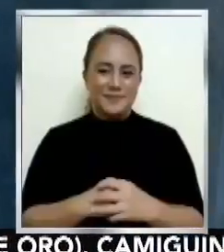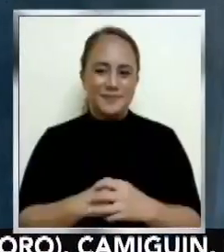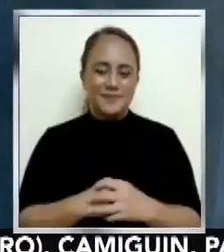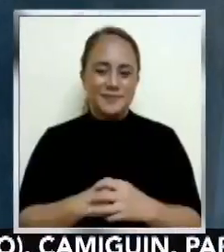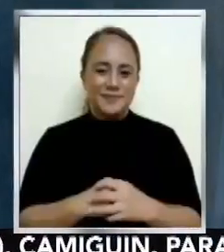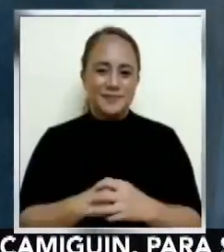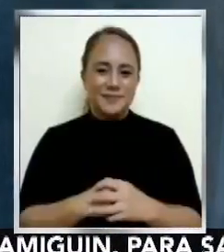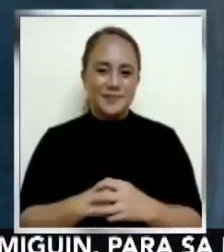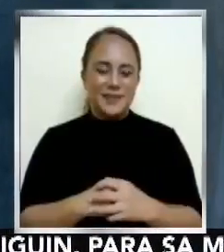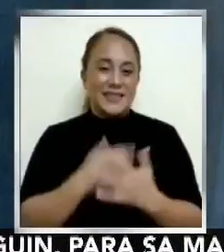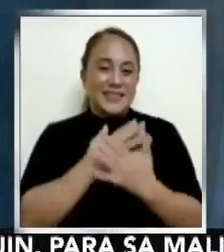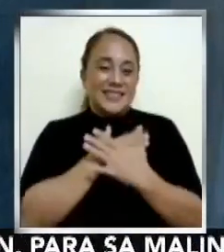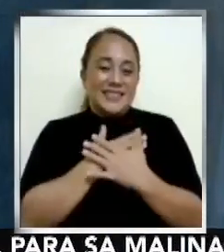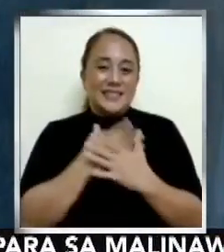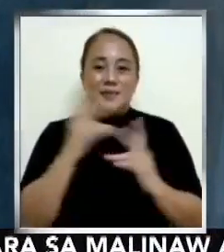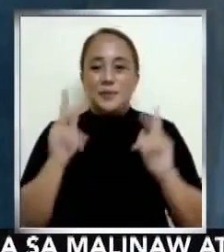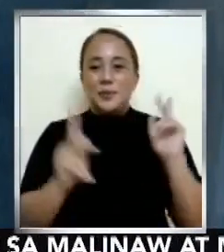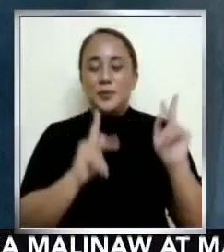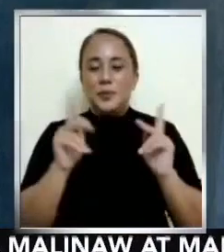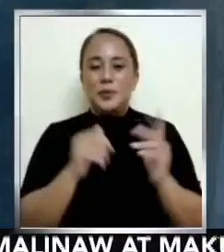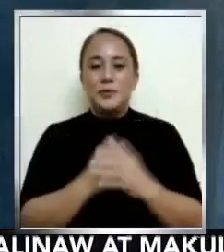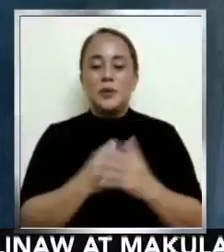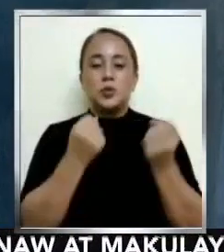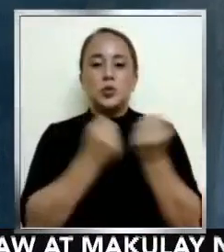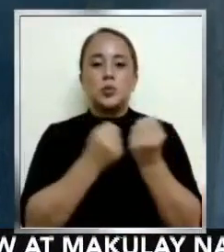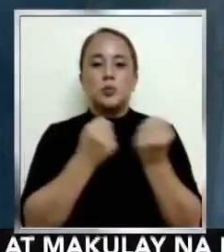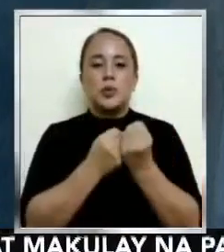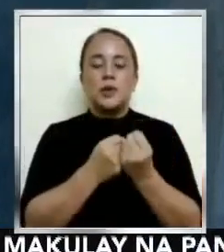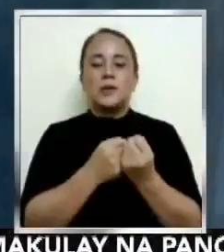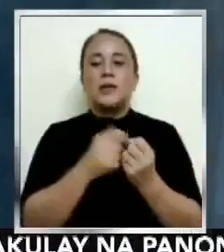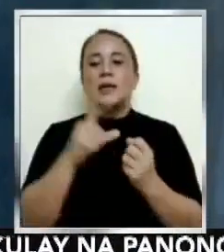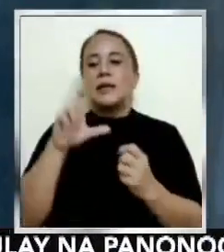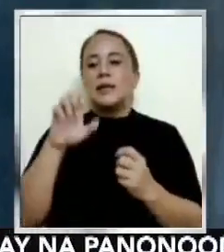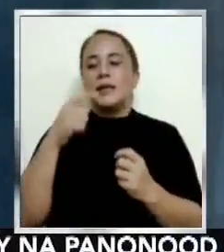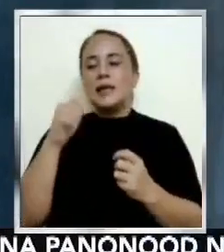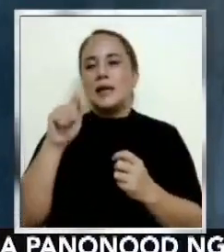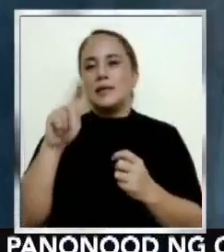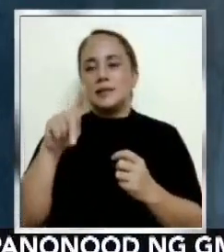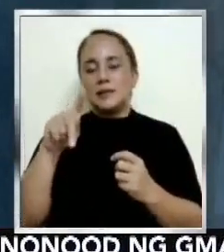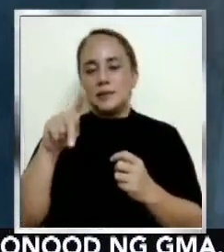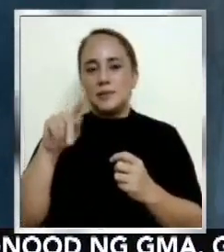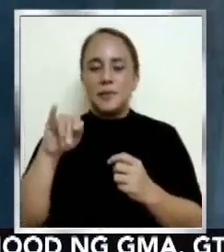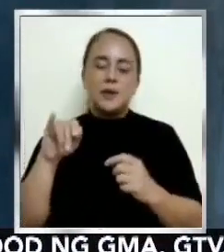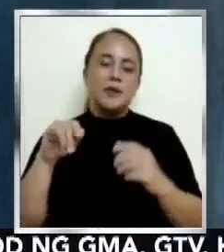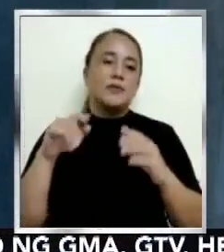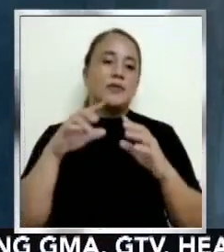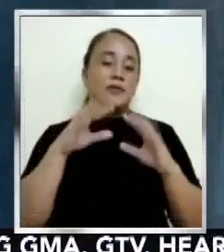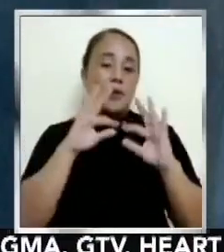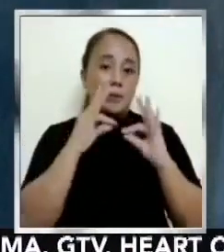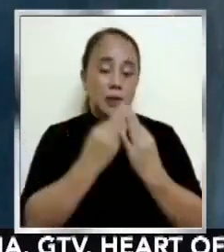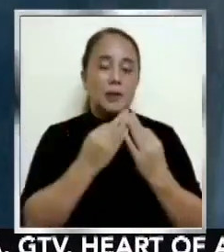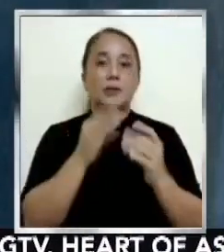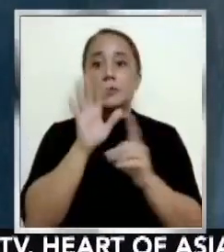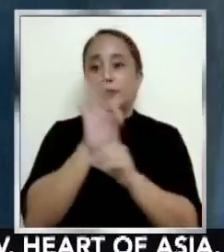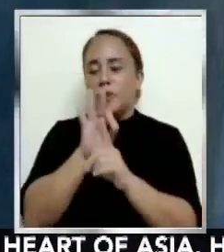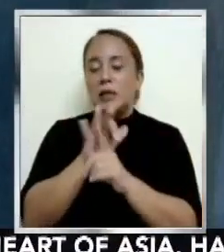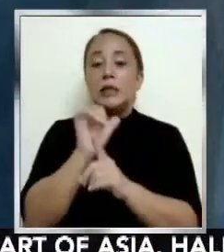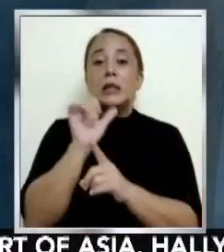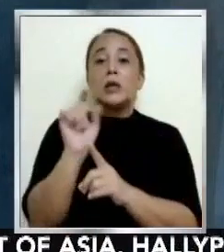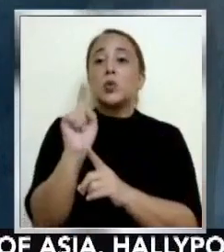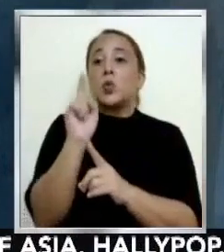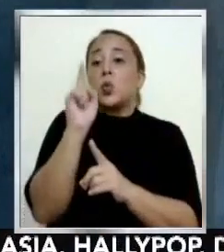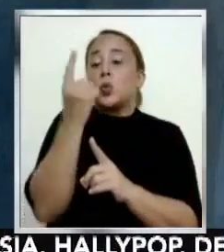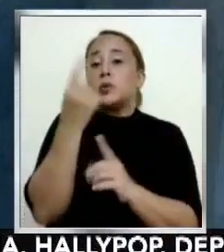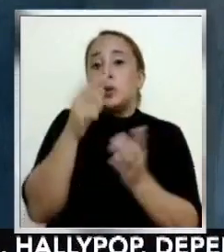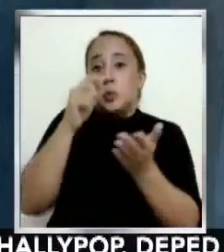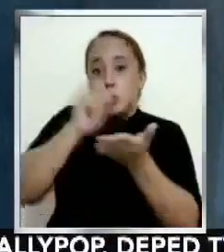Kinakiligan ng netizens ang all-out support ng Legaspi family sa isa nilang longtime fan. Hindi lang kasi basta autograph ang kanyang natanggap,